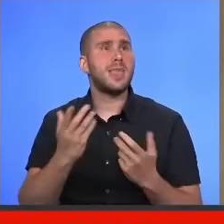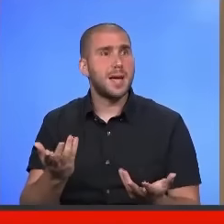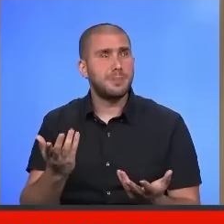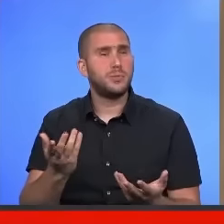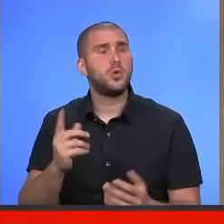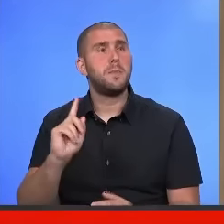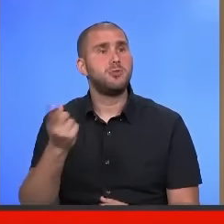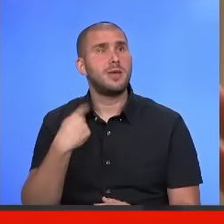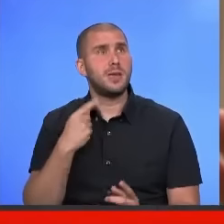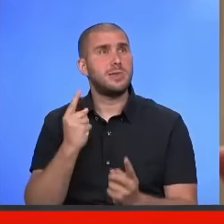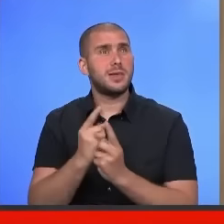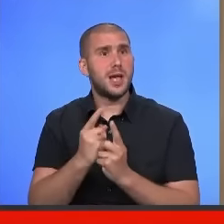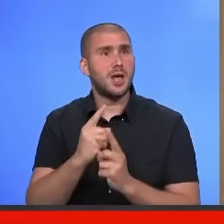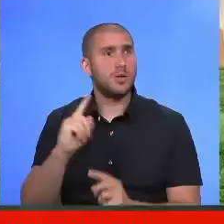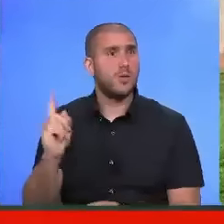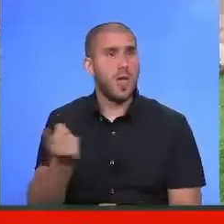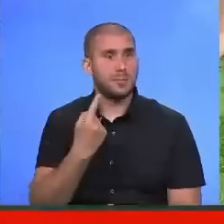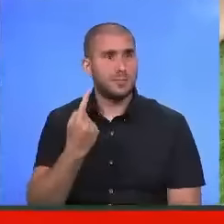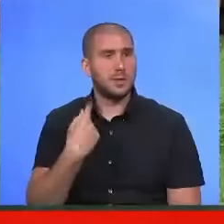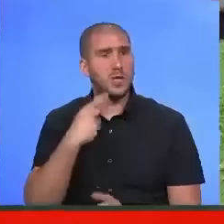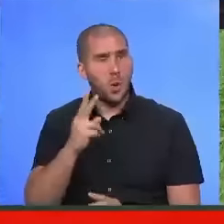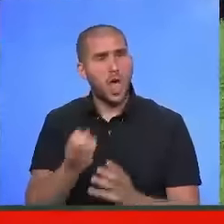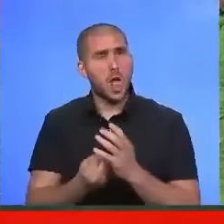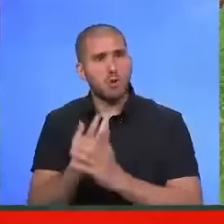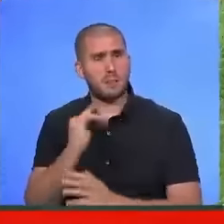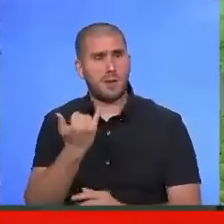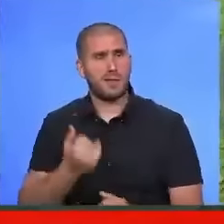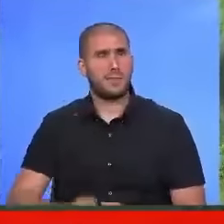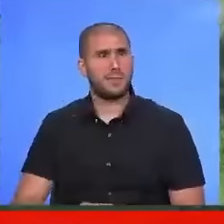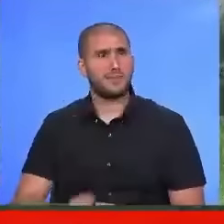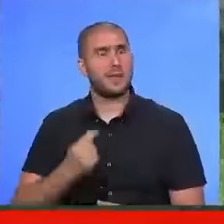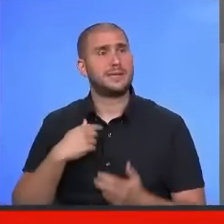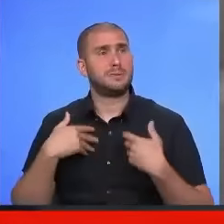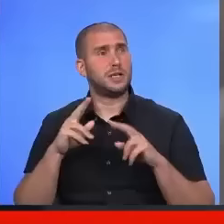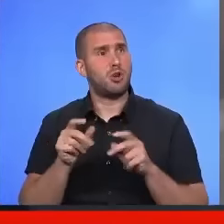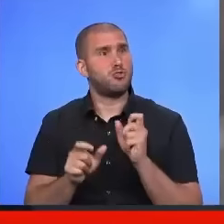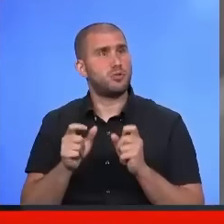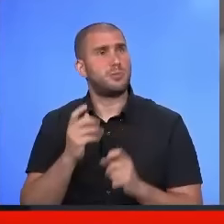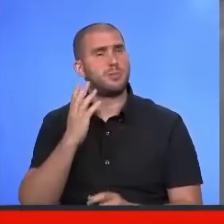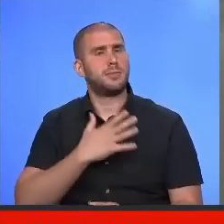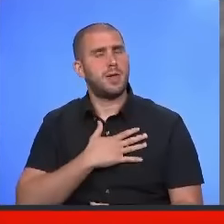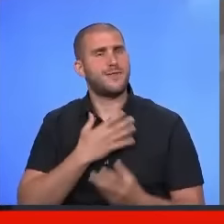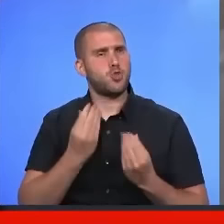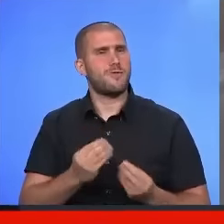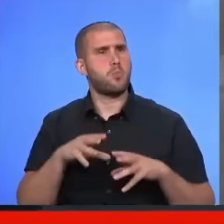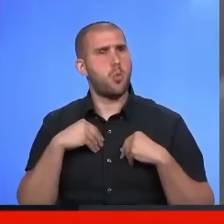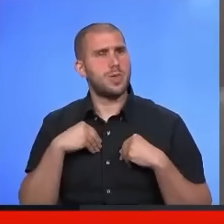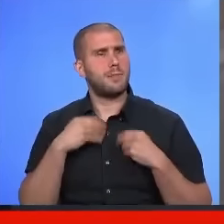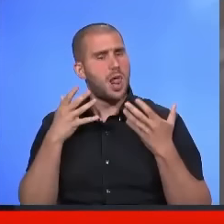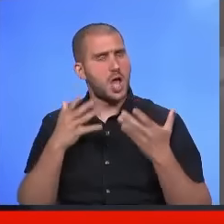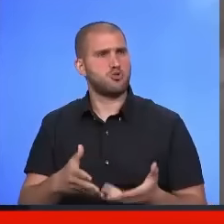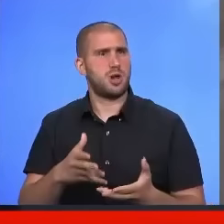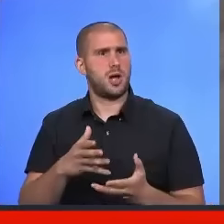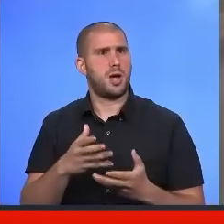כל מי שאני נתקלתי בו אני יכולה לשקם אותו אני שמח שיש אנשים טובי לב שמוכנים להשקיע